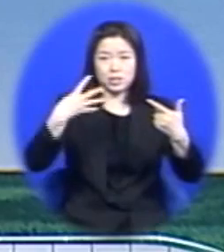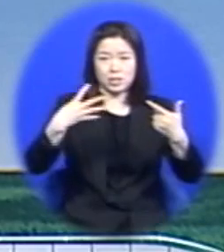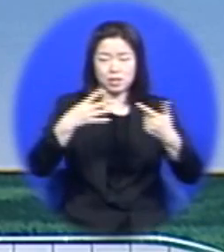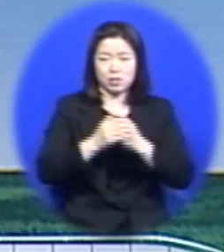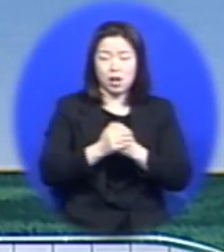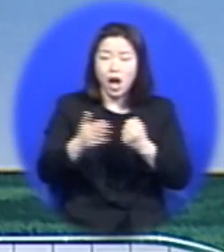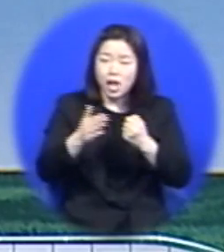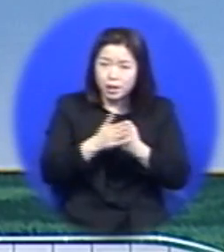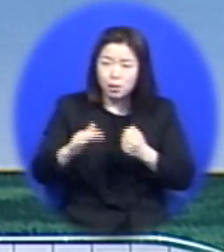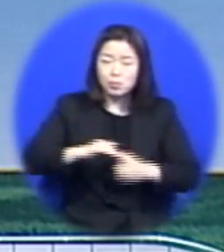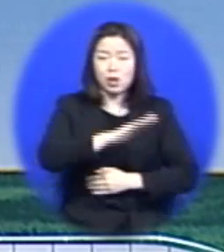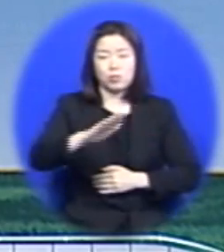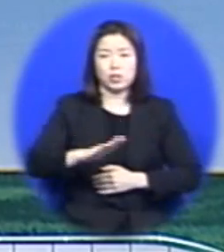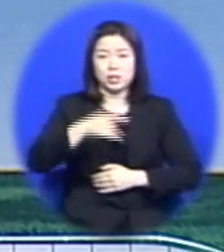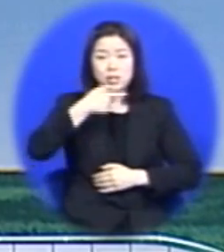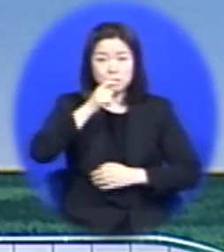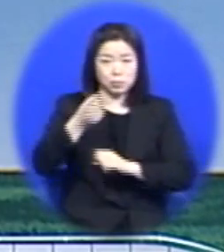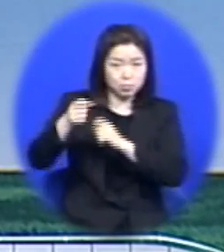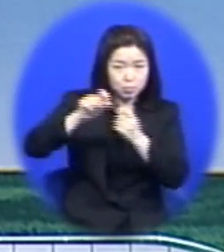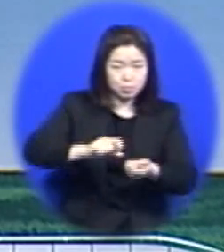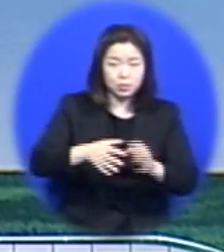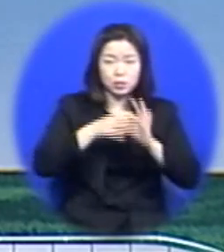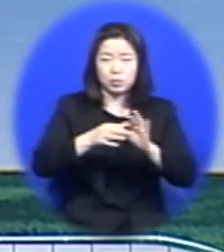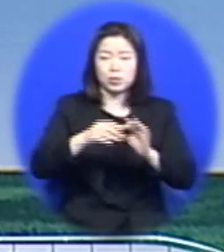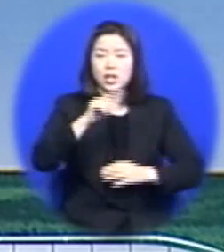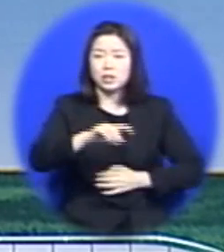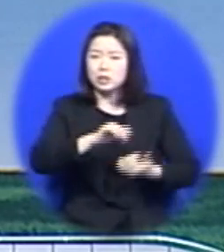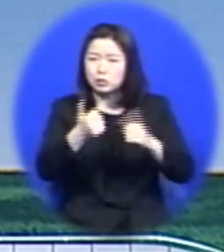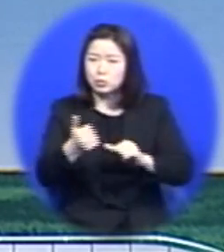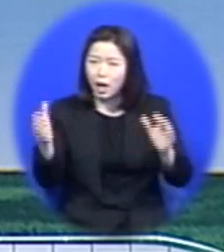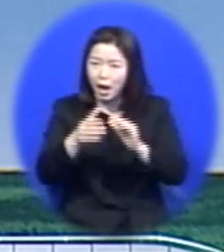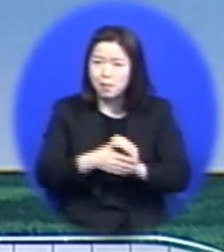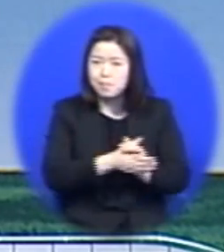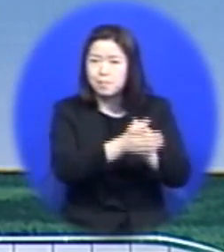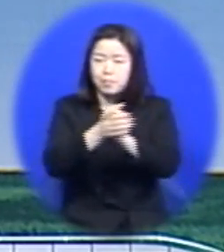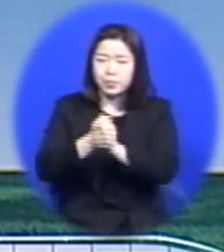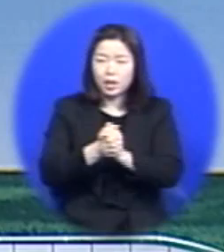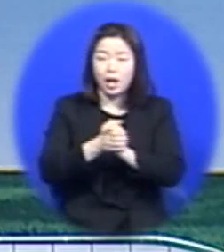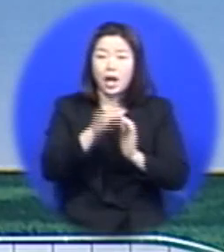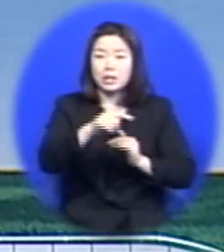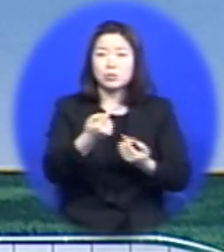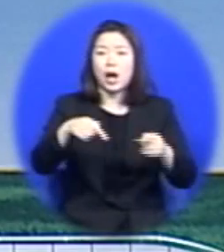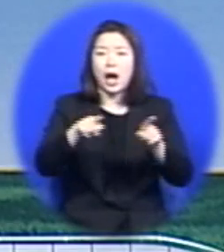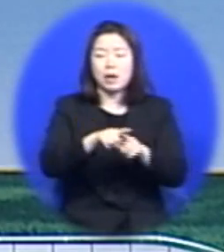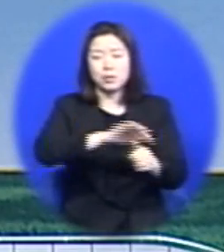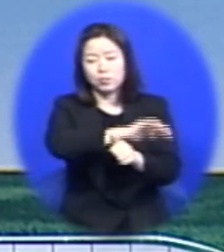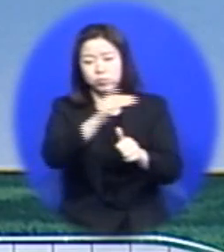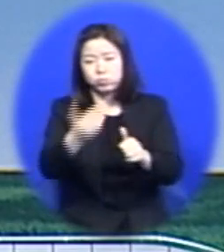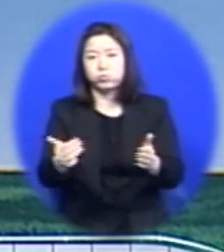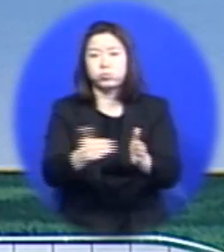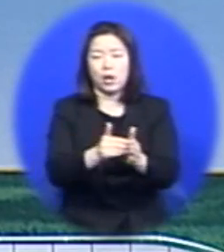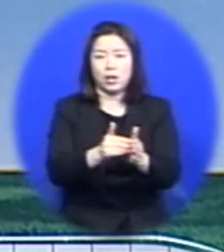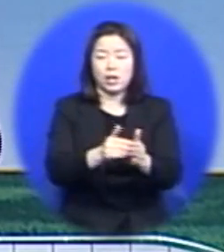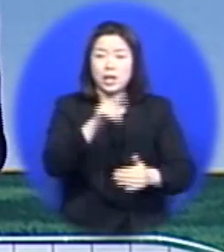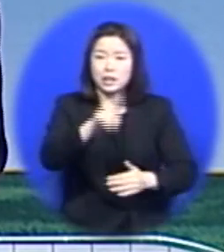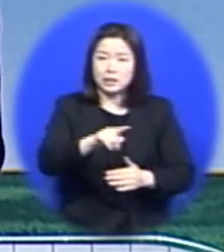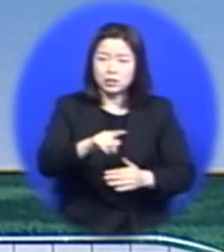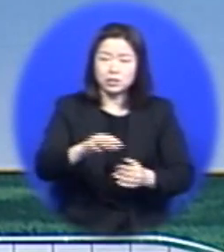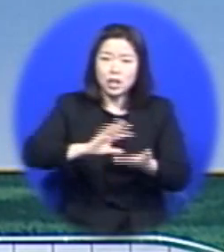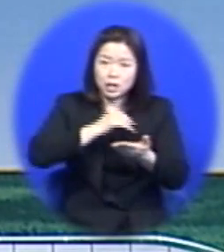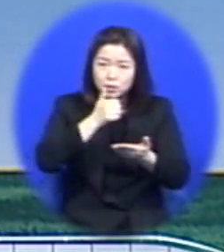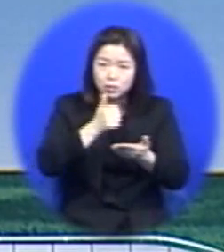그러므로 우리는 세례를 통하여 그의 죽으심과 연합함으로써 그와 함께 묻혔던 것입니다. 그것은